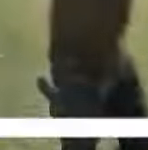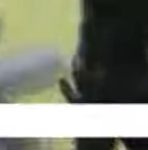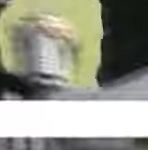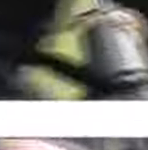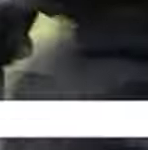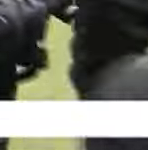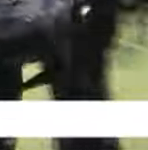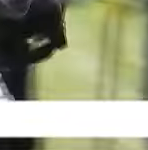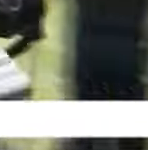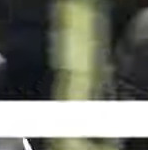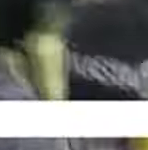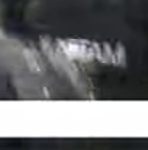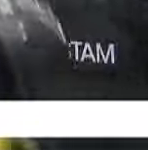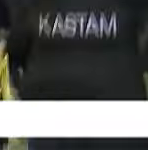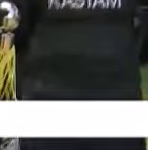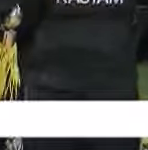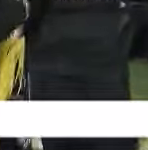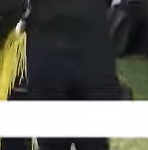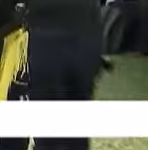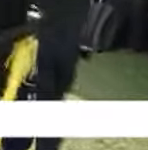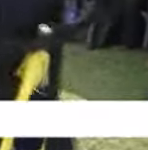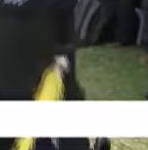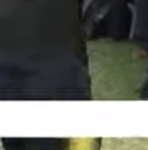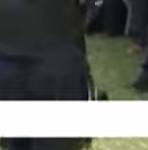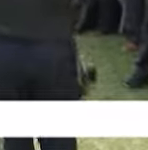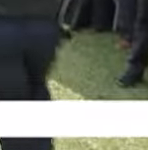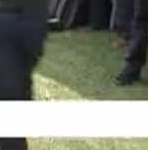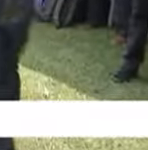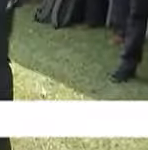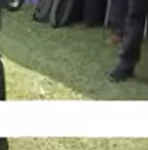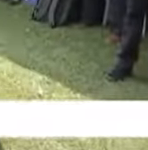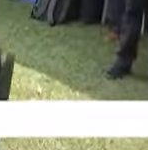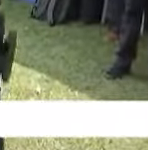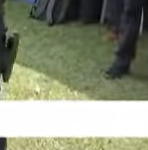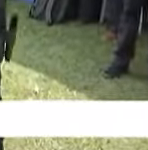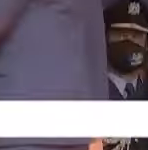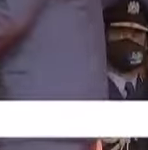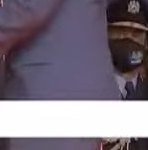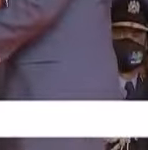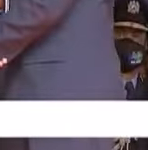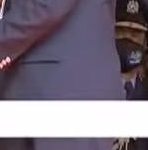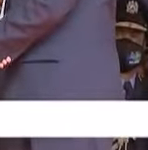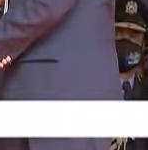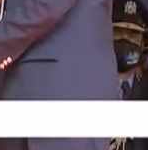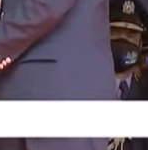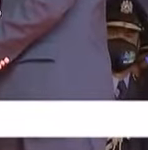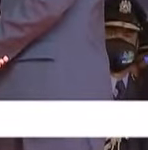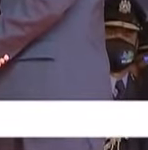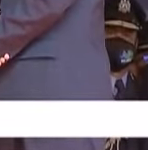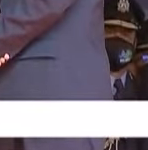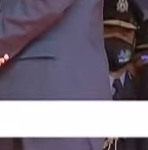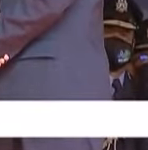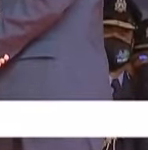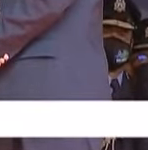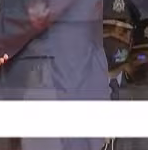Hasil kutipan Kastam 2021 lepasi sasaran RM40 bilion.